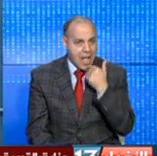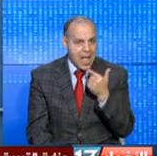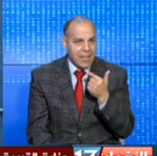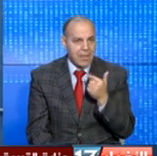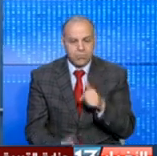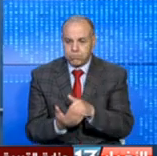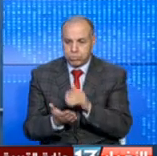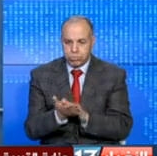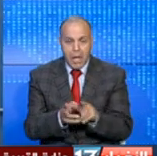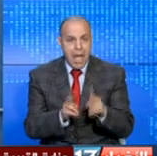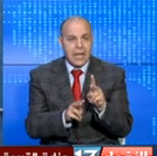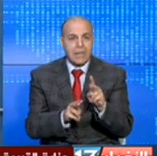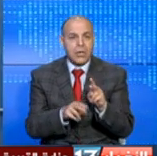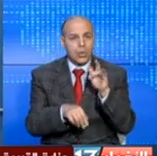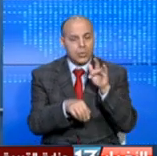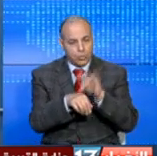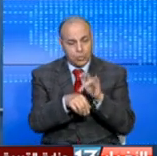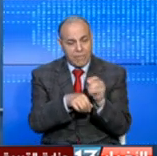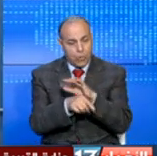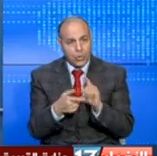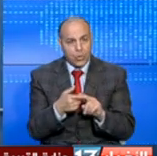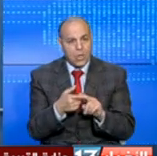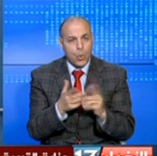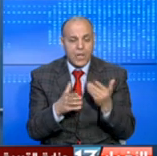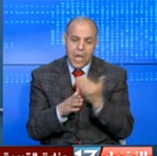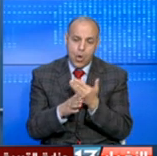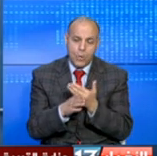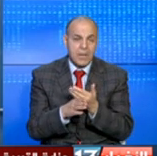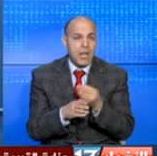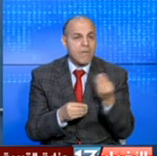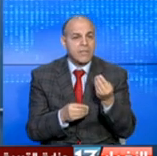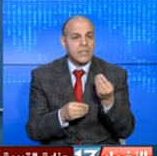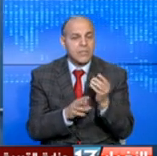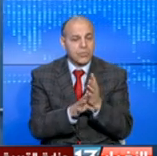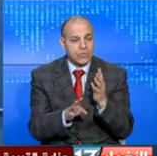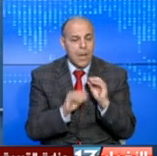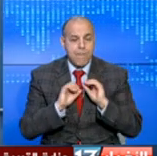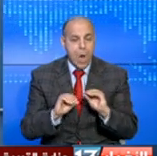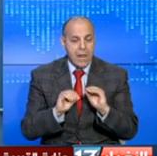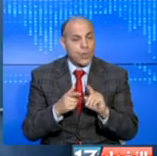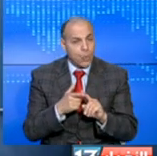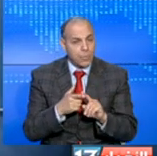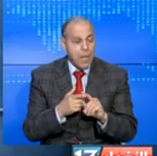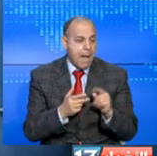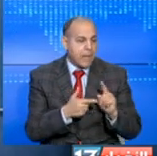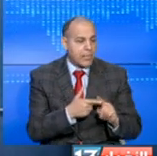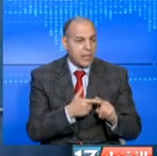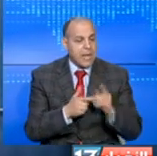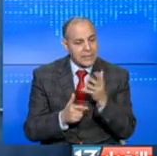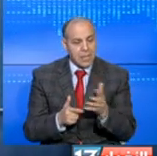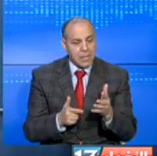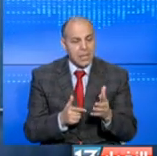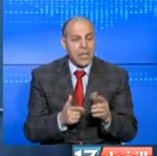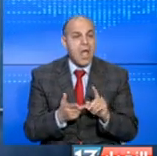وقد سجل اكبر عدد من الاصابات في الوسط المدرسيه في صفوف المدرسين يليهم التلاميذ